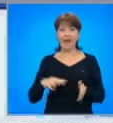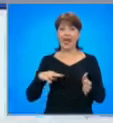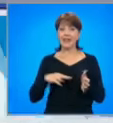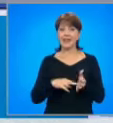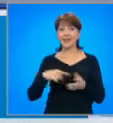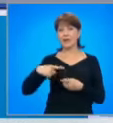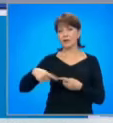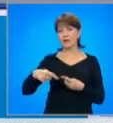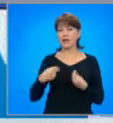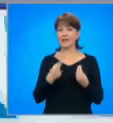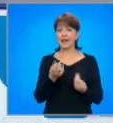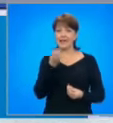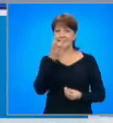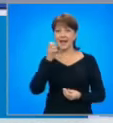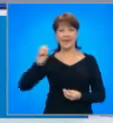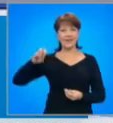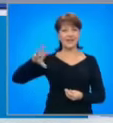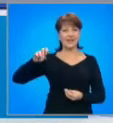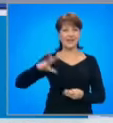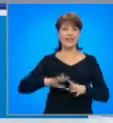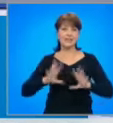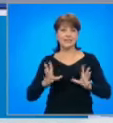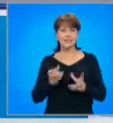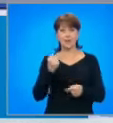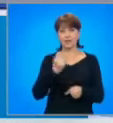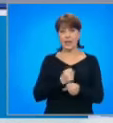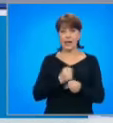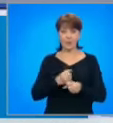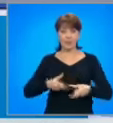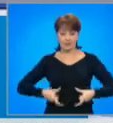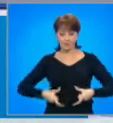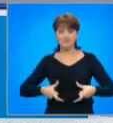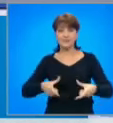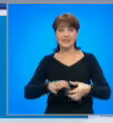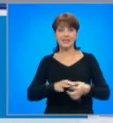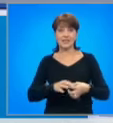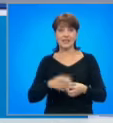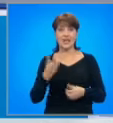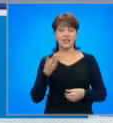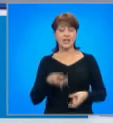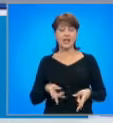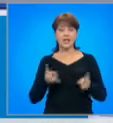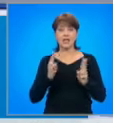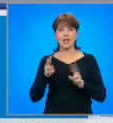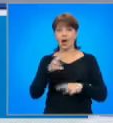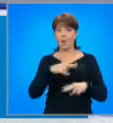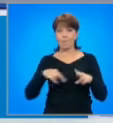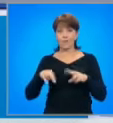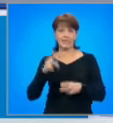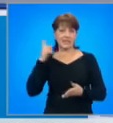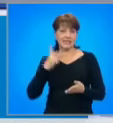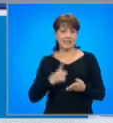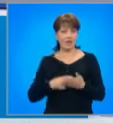Енергийният регулатор даде зелена светлина за започване на работа на интерконектора. С три решения Комисията за енергийно и водно регулиране